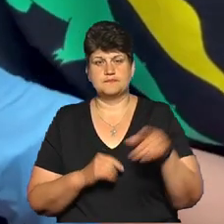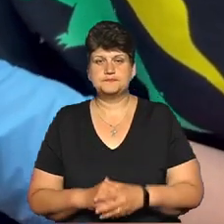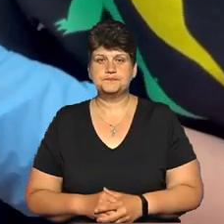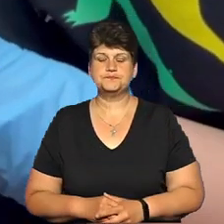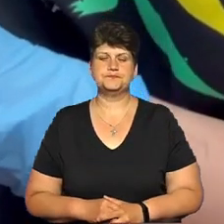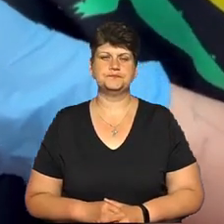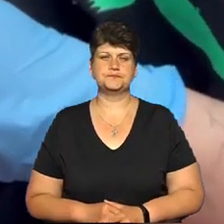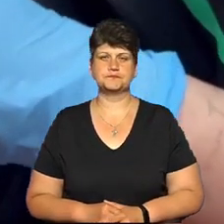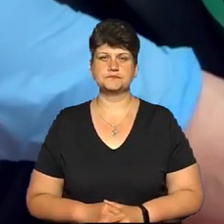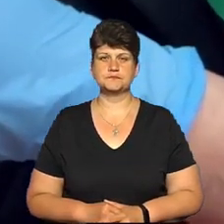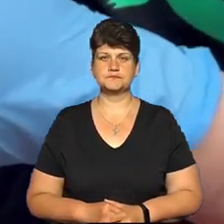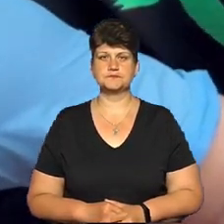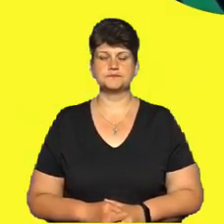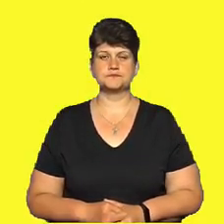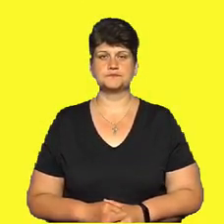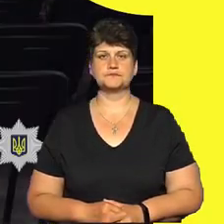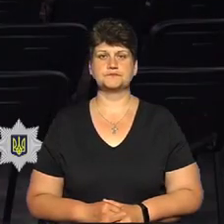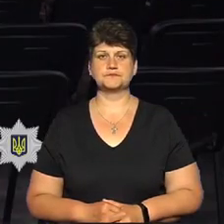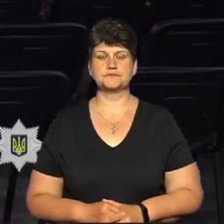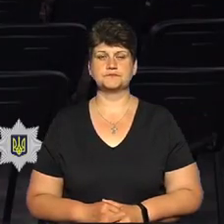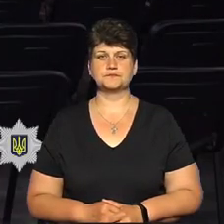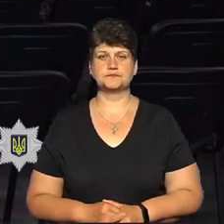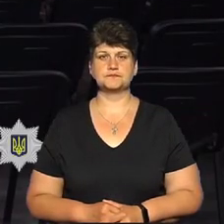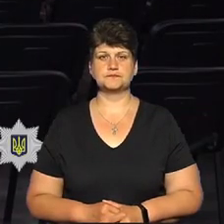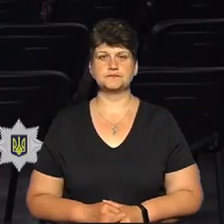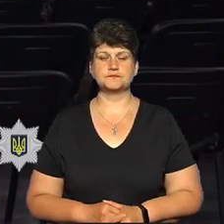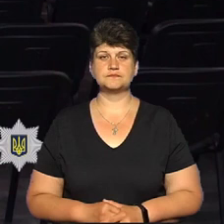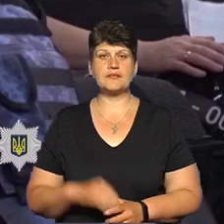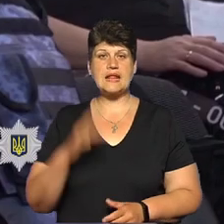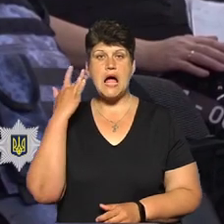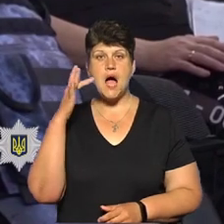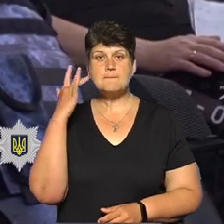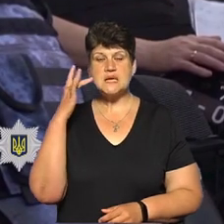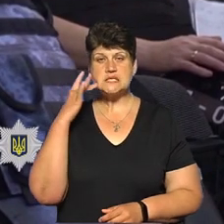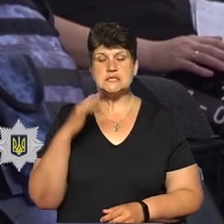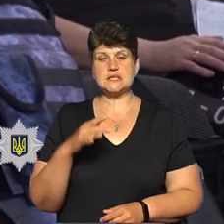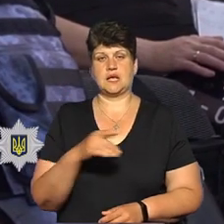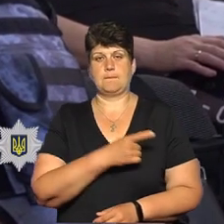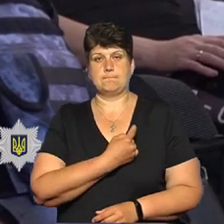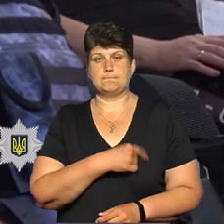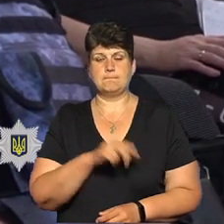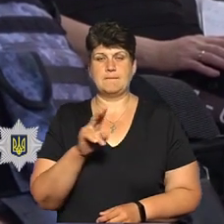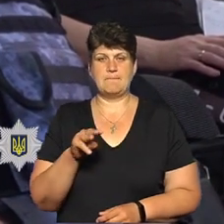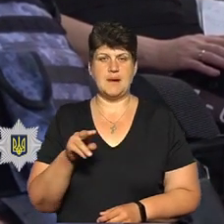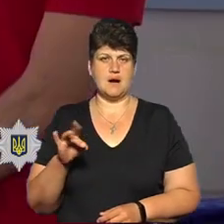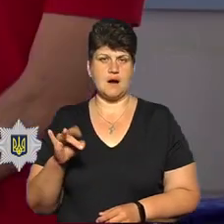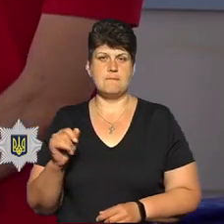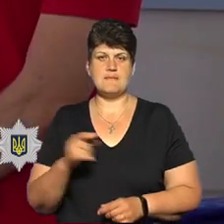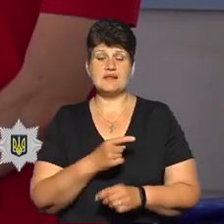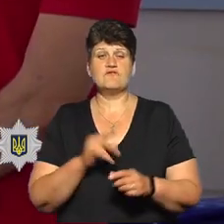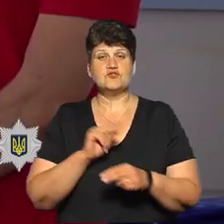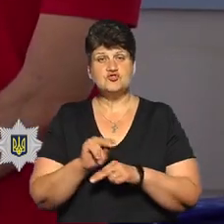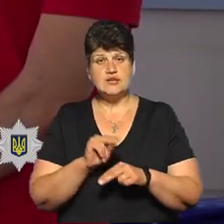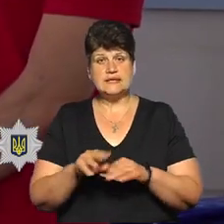Прокопів. Новини на Суспільному. Тернопіль. Американські парамедики вчили тернопільських поліцейських надавати першу